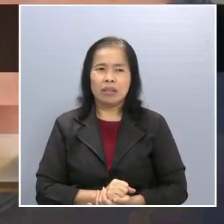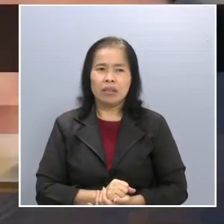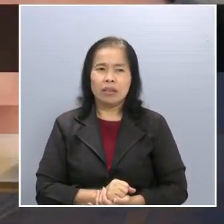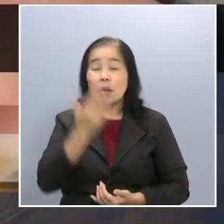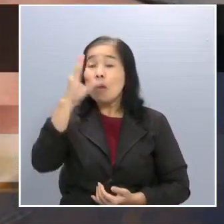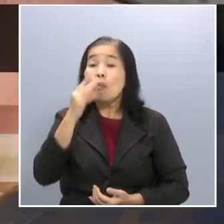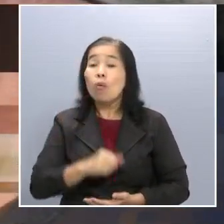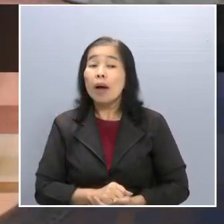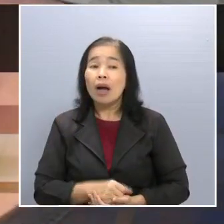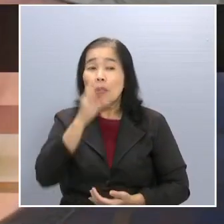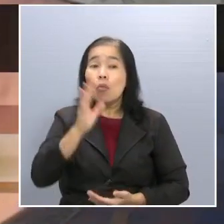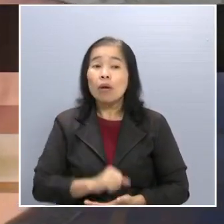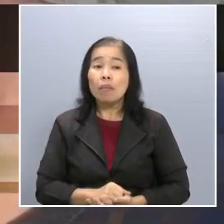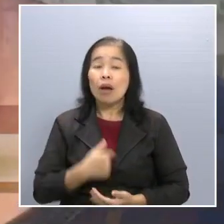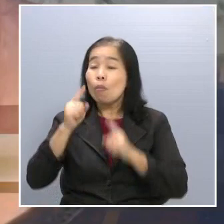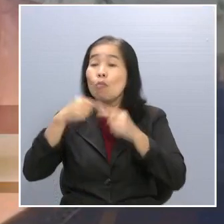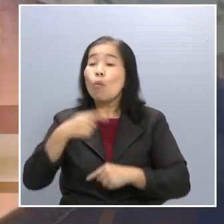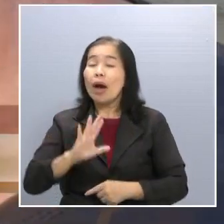อกก็บ่เว้าพญามันก็อยากเว้าน้องกู